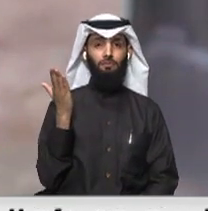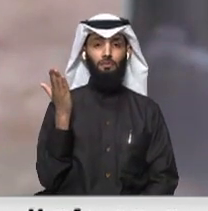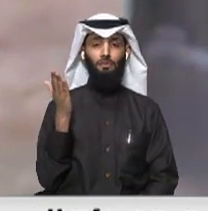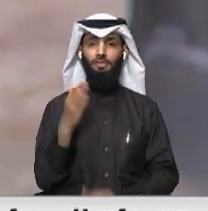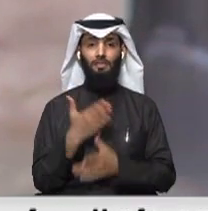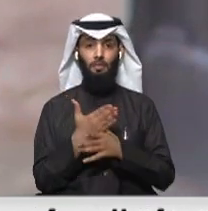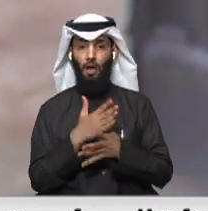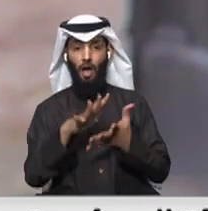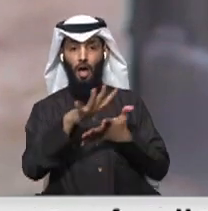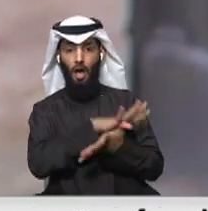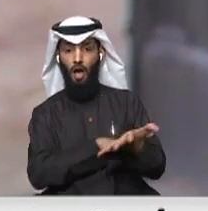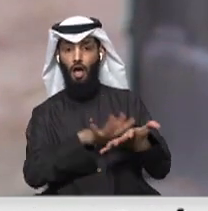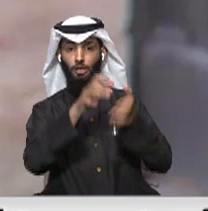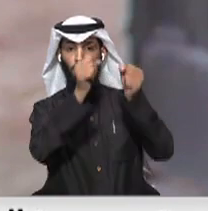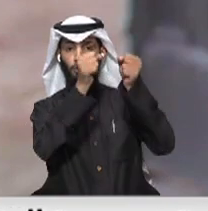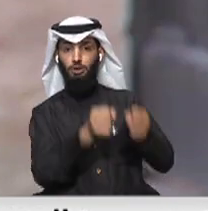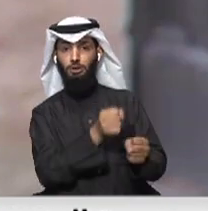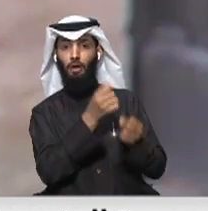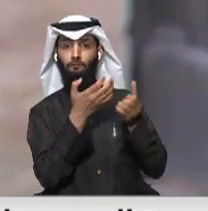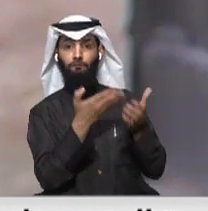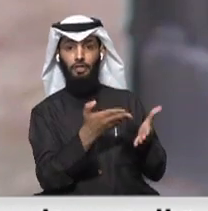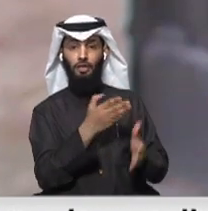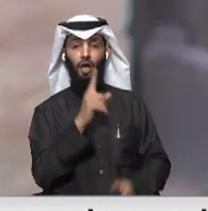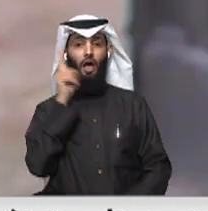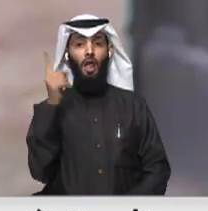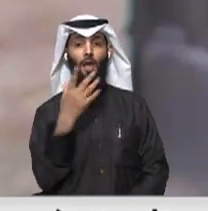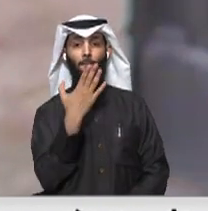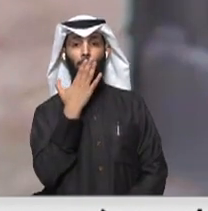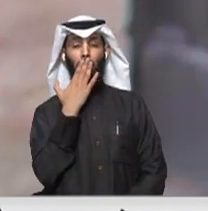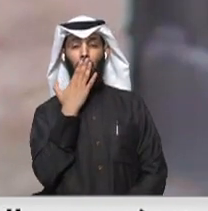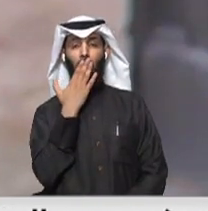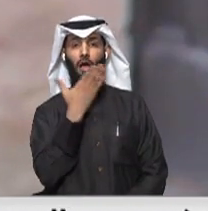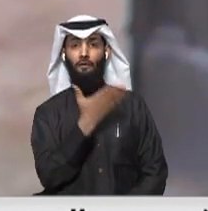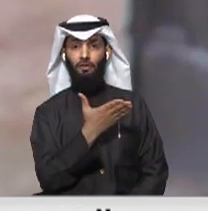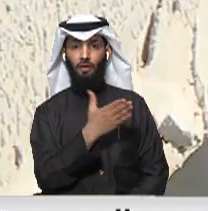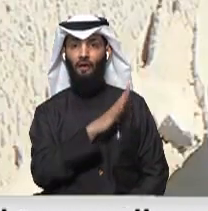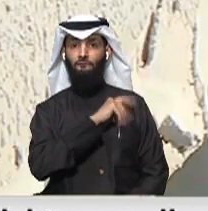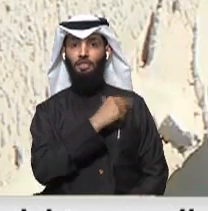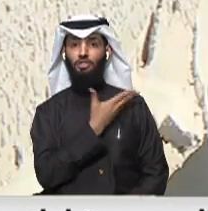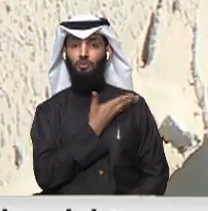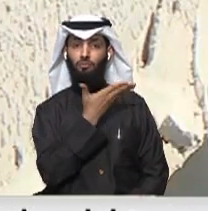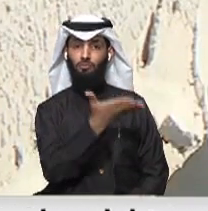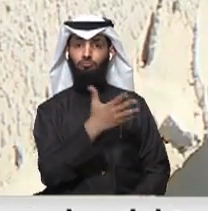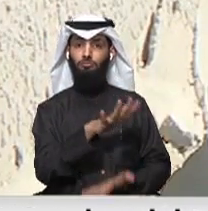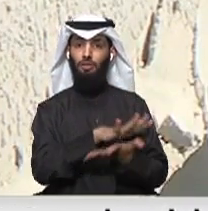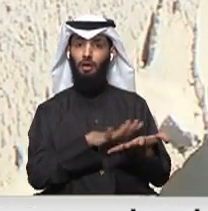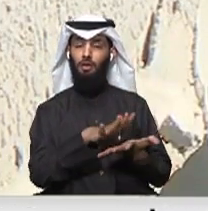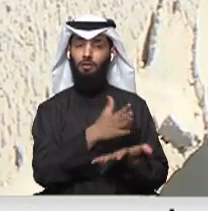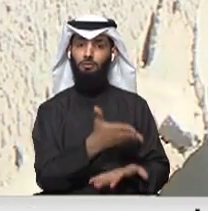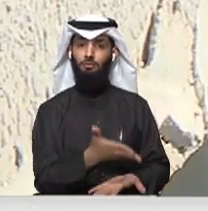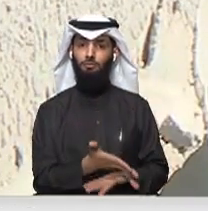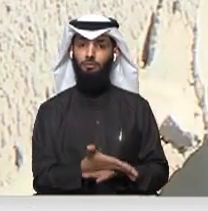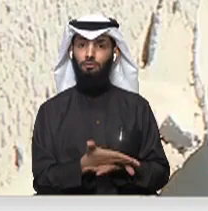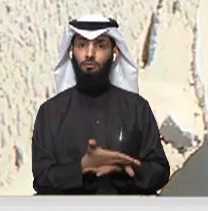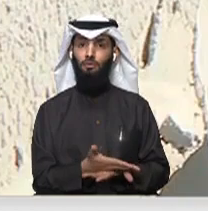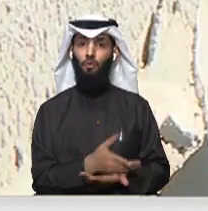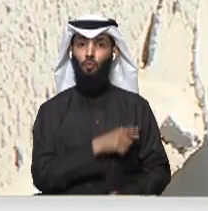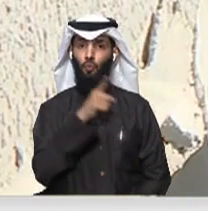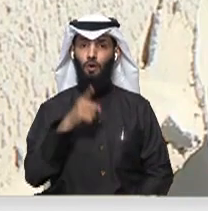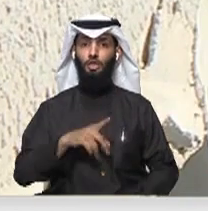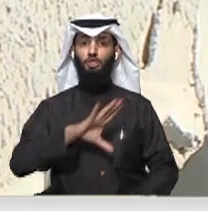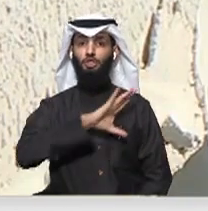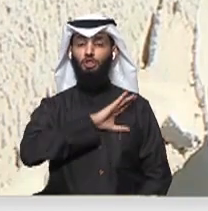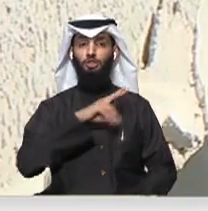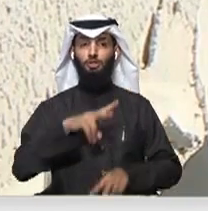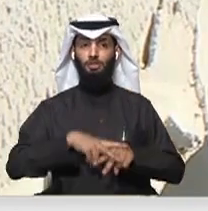أمام هذه الكارثة وأمام هذه المأساة التي يعيشها شعبنا الفلسطيني في قطاع غزة. ونسف جيش الاحتلال